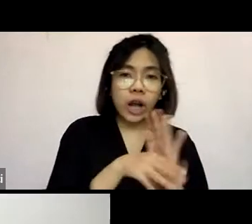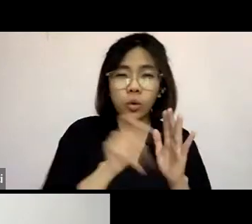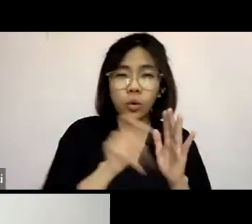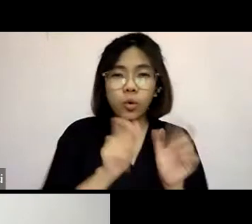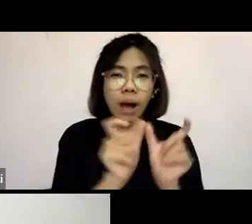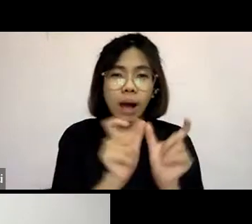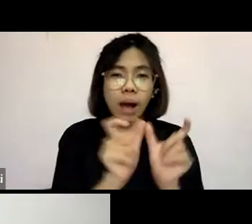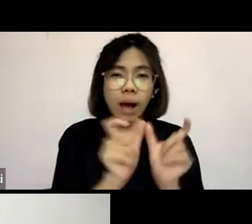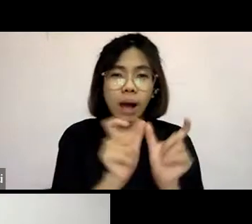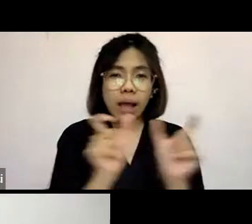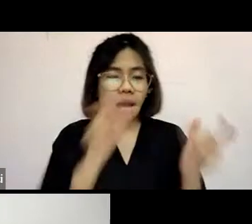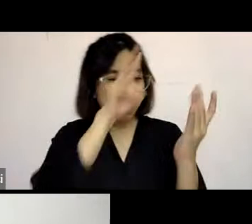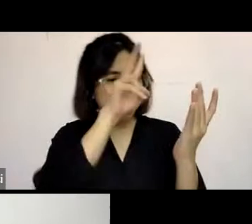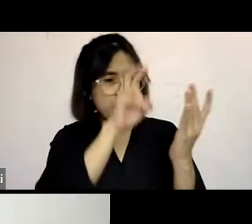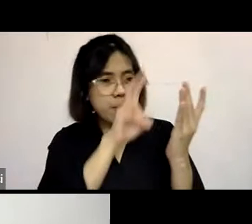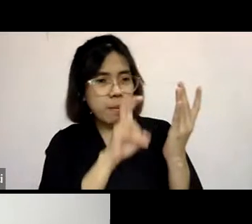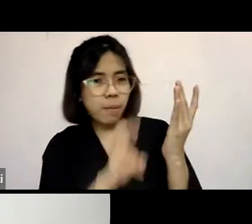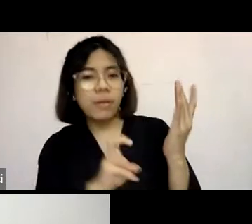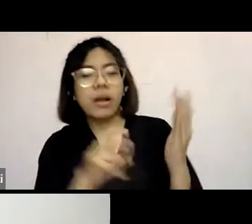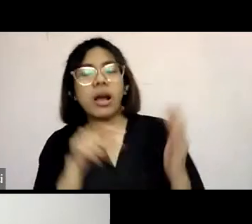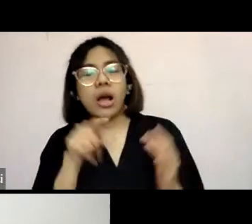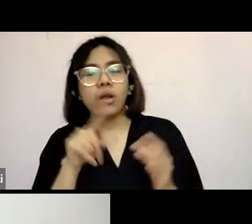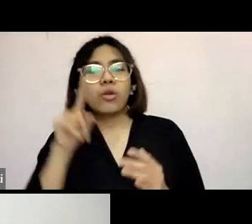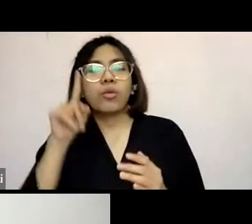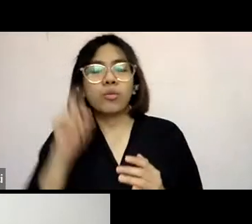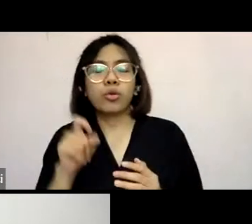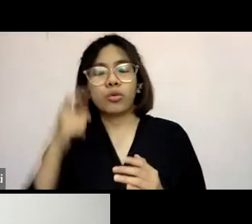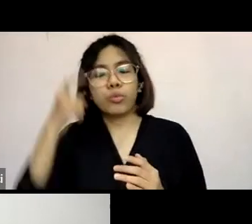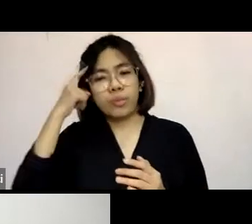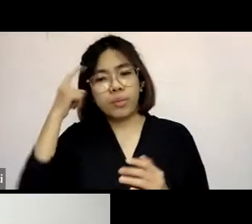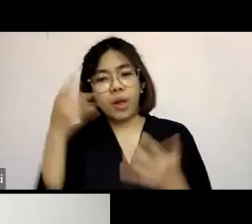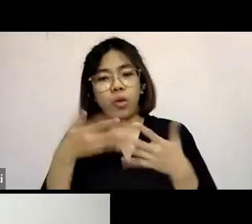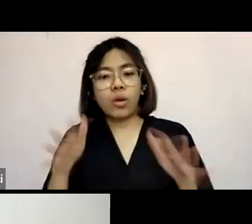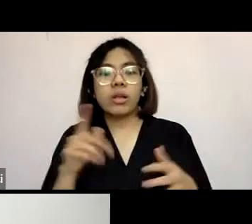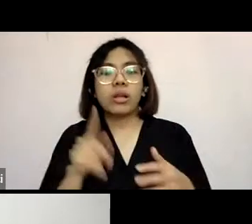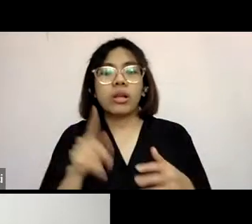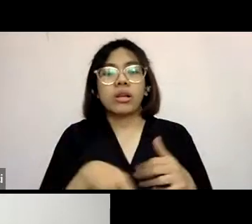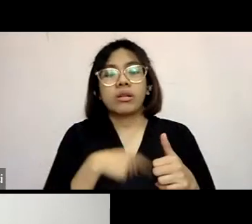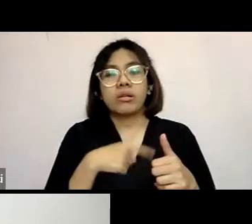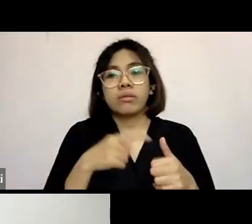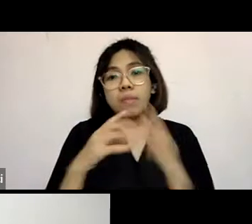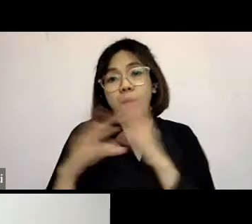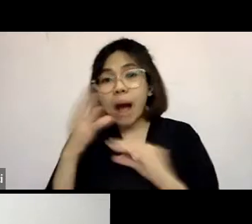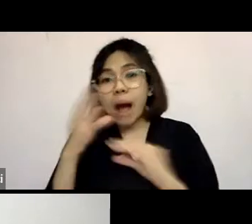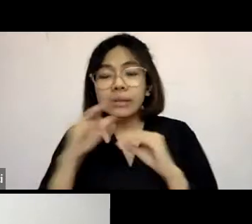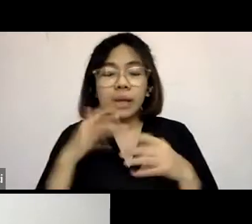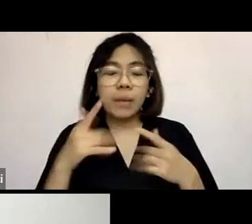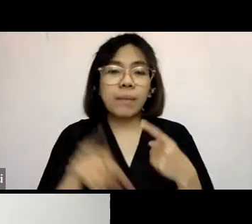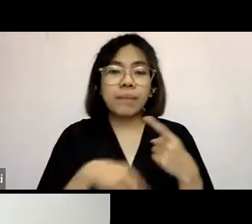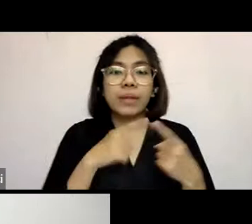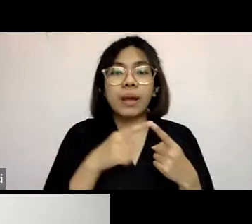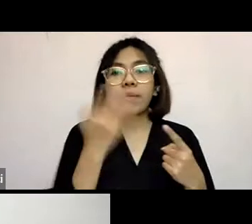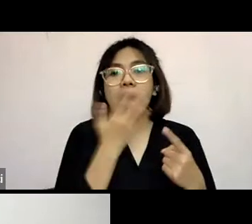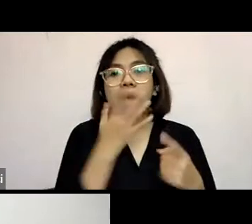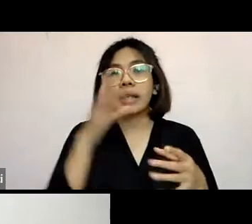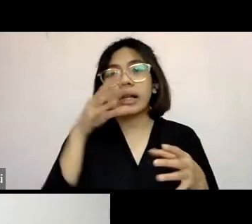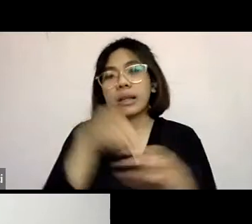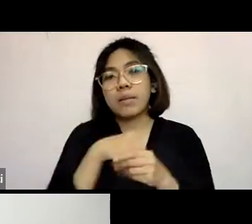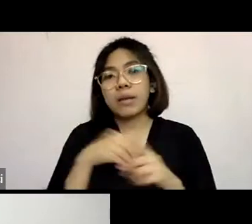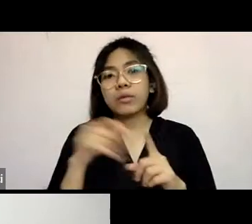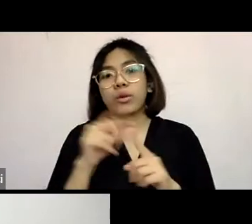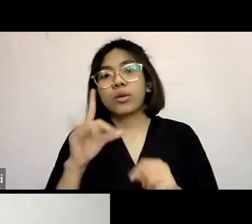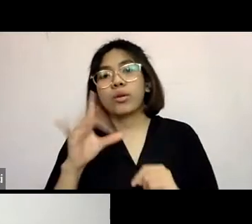linguistik orange itu tidak imbas 3 bahasa sebagai produk hukum bahasa sebagai alat komunikasi